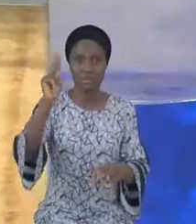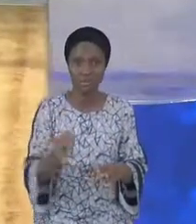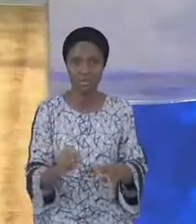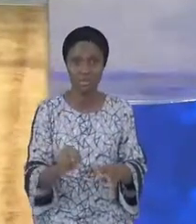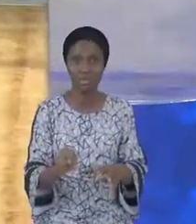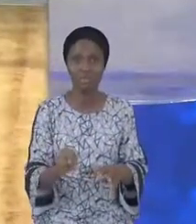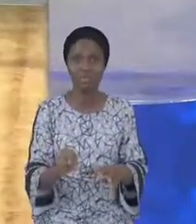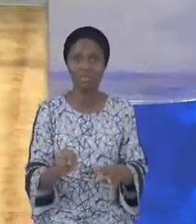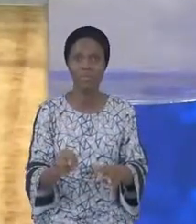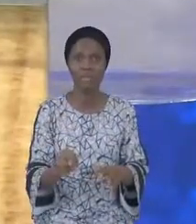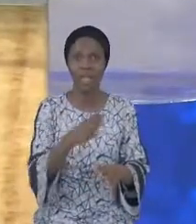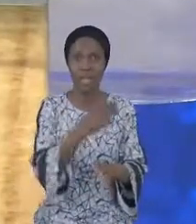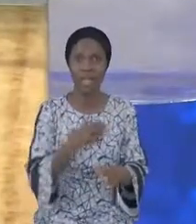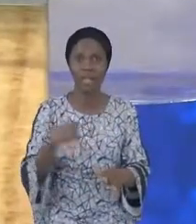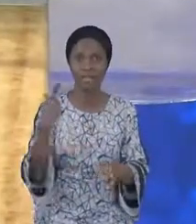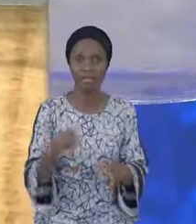l'ancienne alliance,